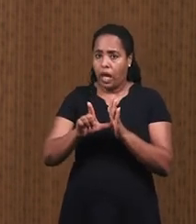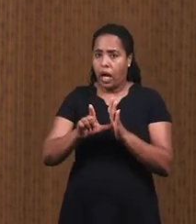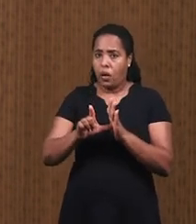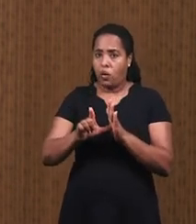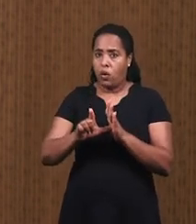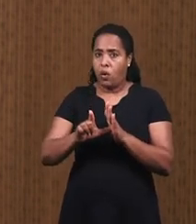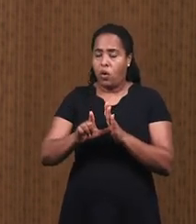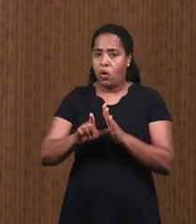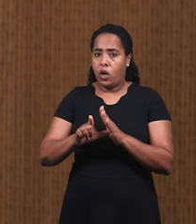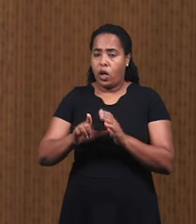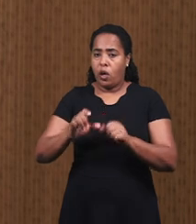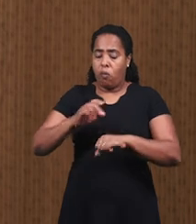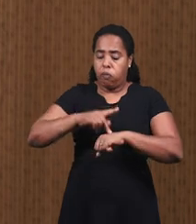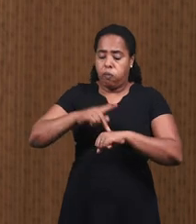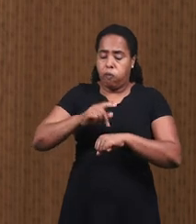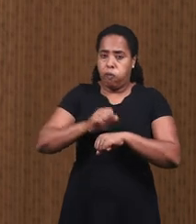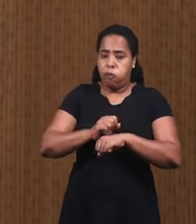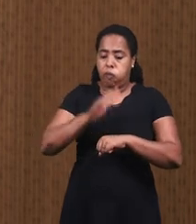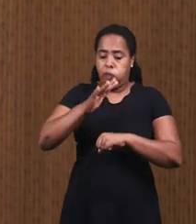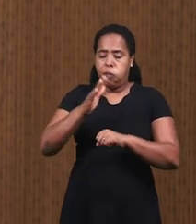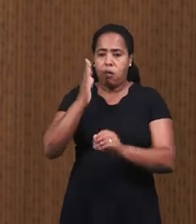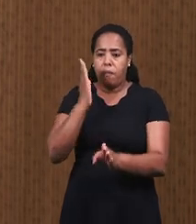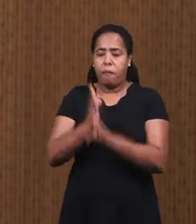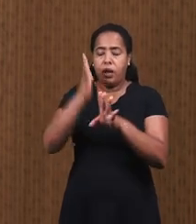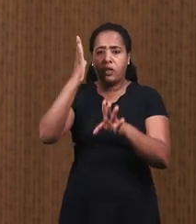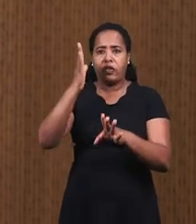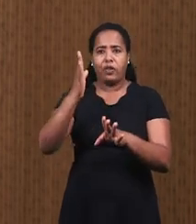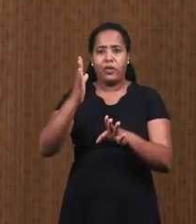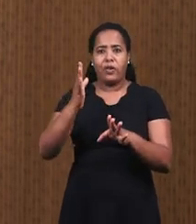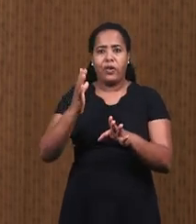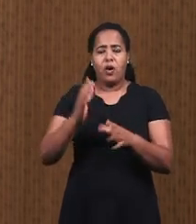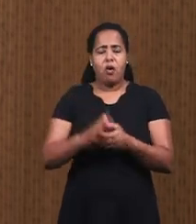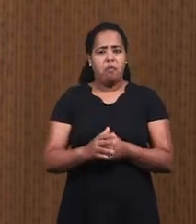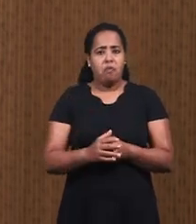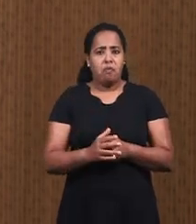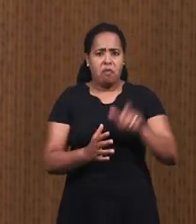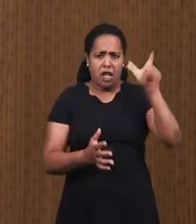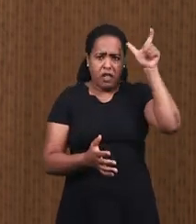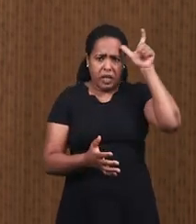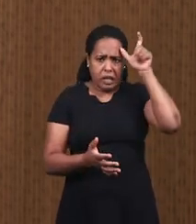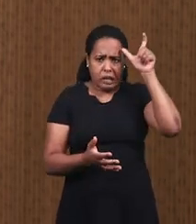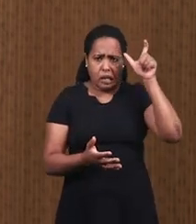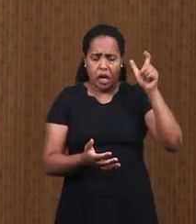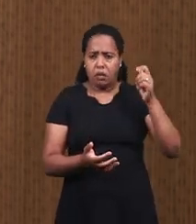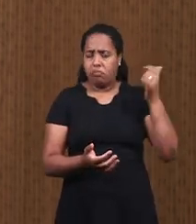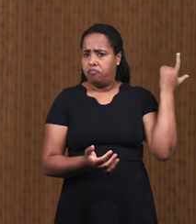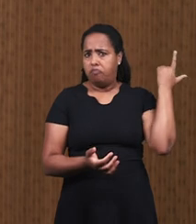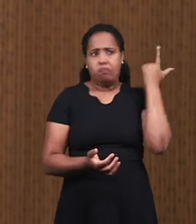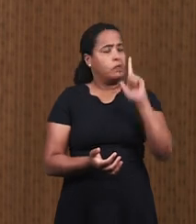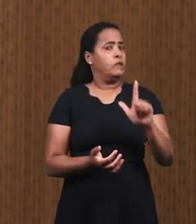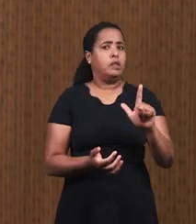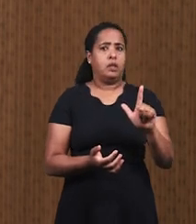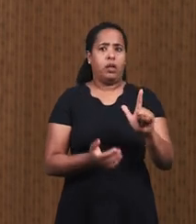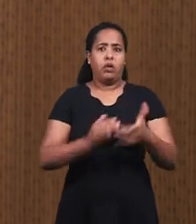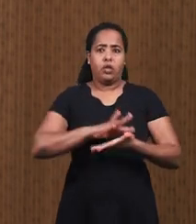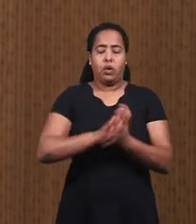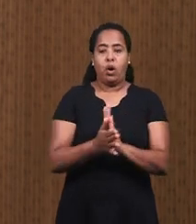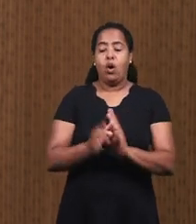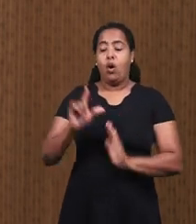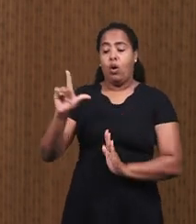travers Luther, le trésor caché. Dans le jour, qu'est-ce que l'adversaire a fait? Il n'a pas réussi à détruire